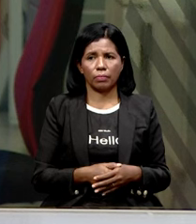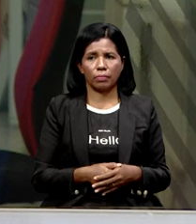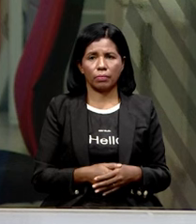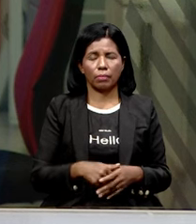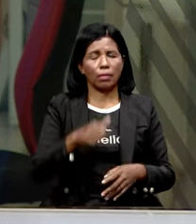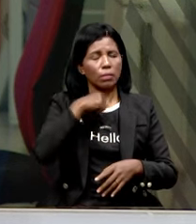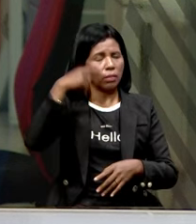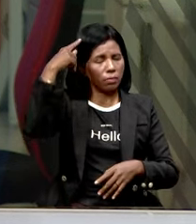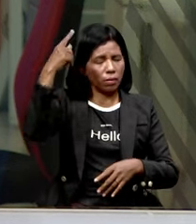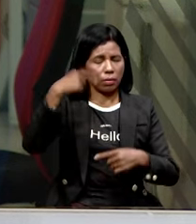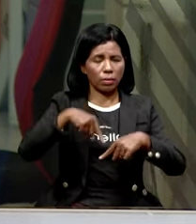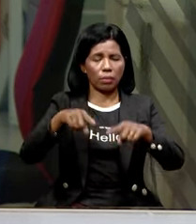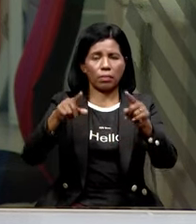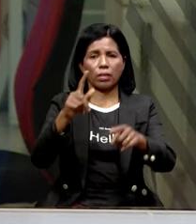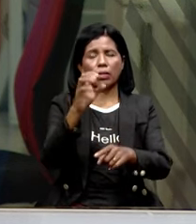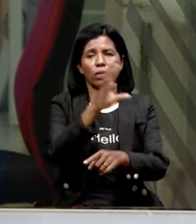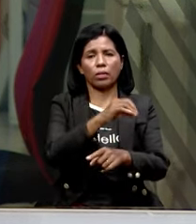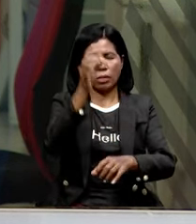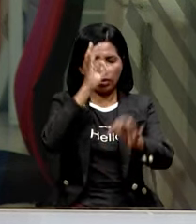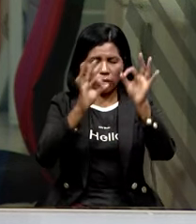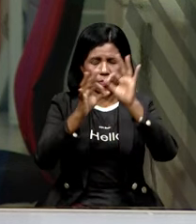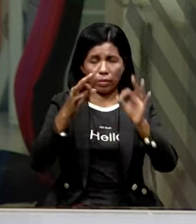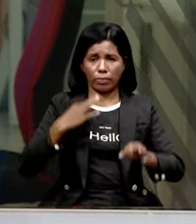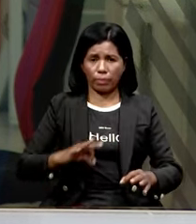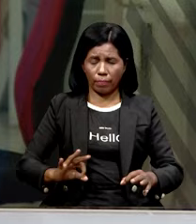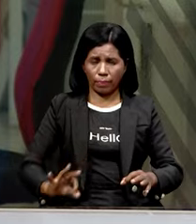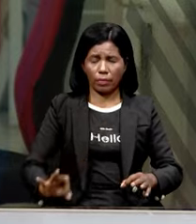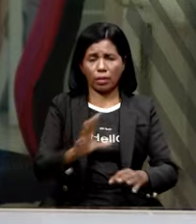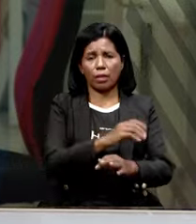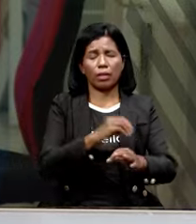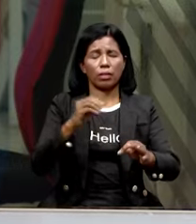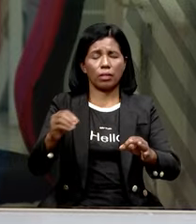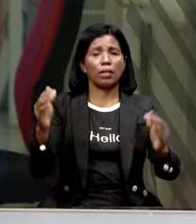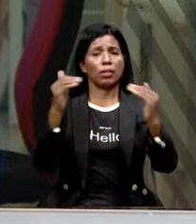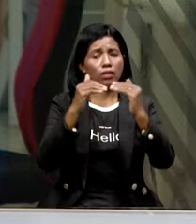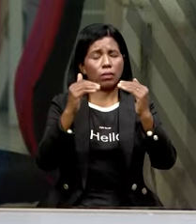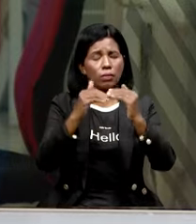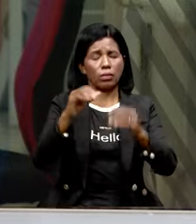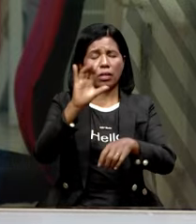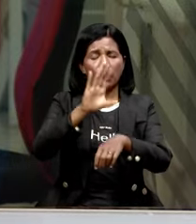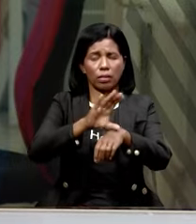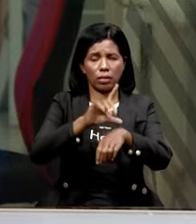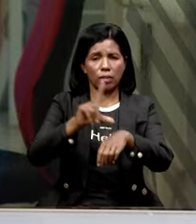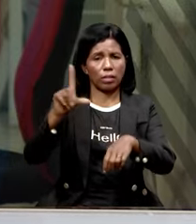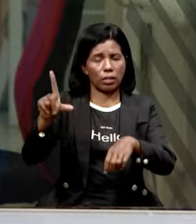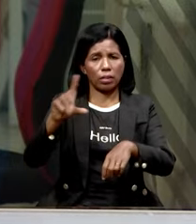Pa Francisco destaca a virtude de tolo, fiar fraternidade na compaixão durante o encontro e a Catedral de